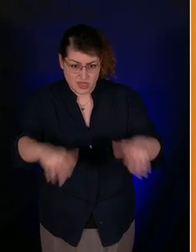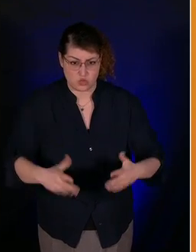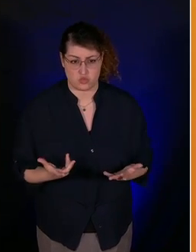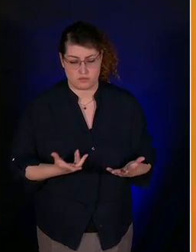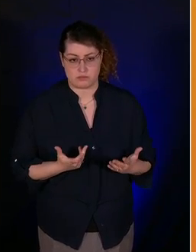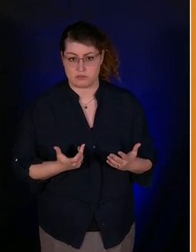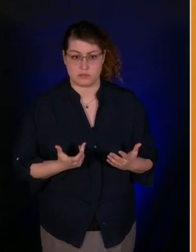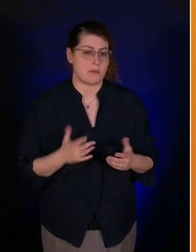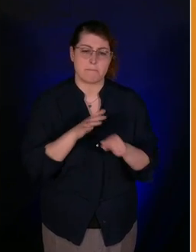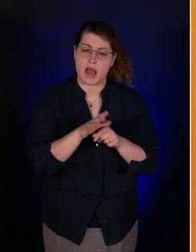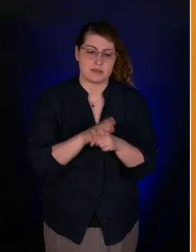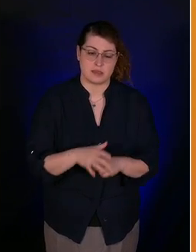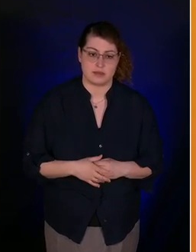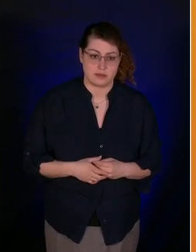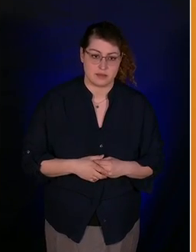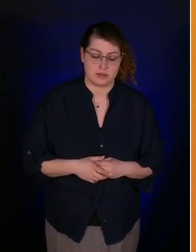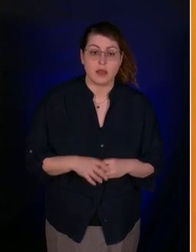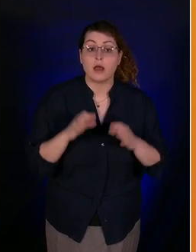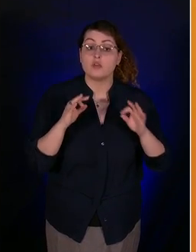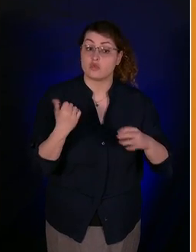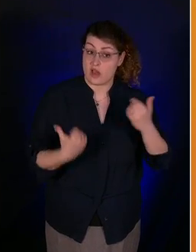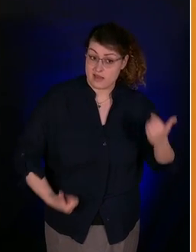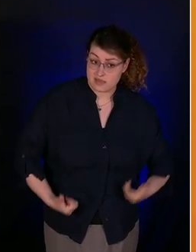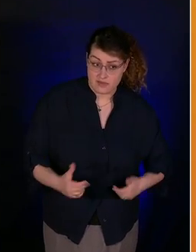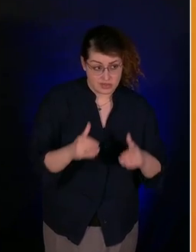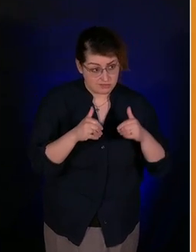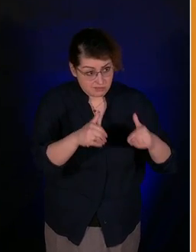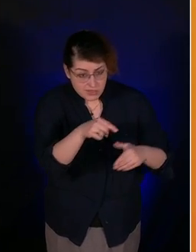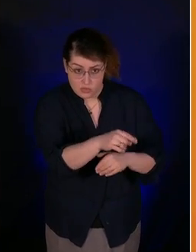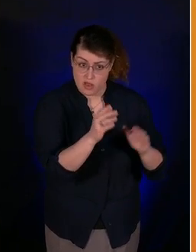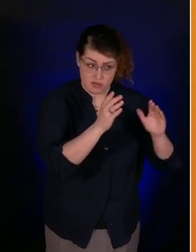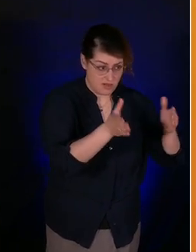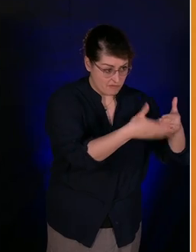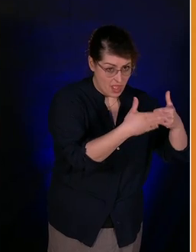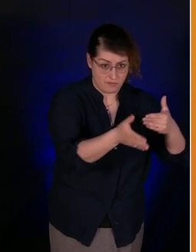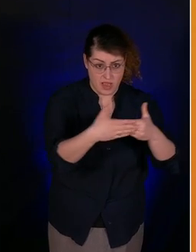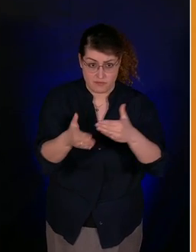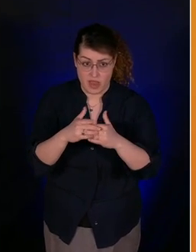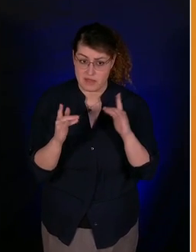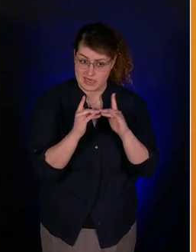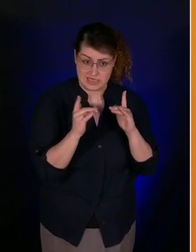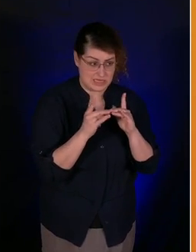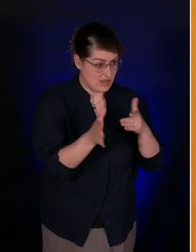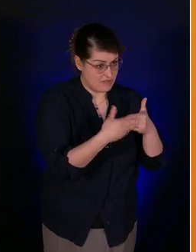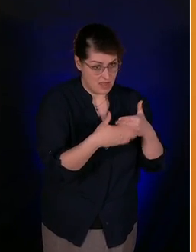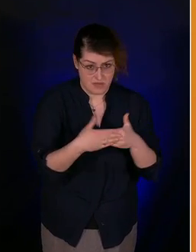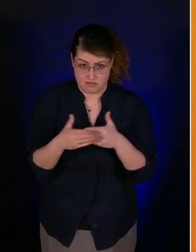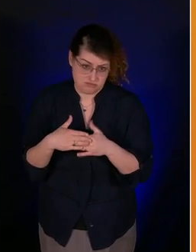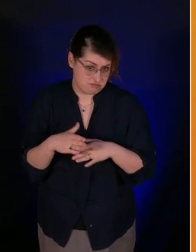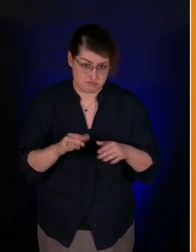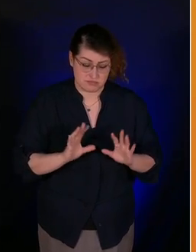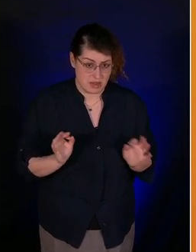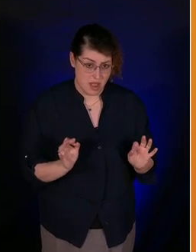Pendant ce temps, les services continuent de fermer les uns après les autres, les lits continuent de fermer les uns après les autres,